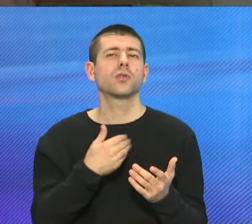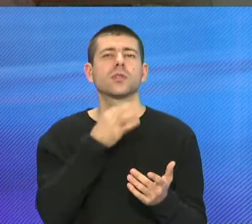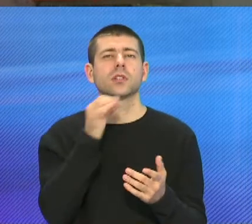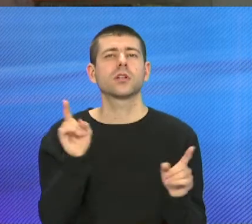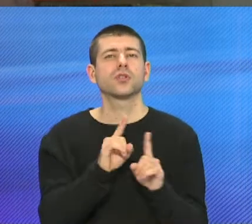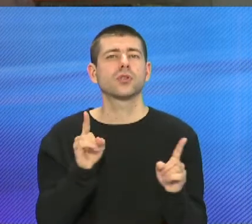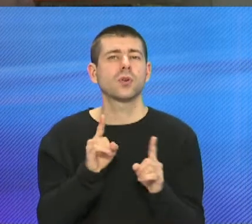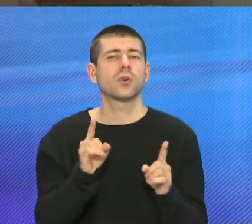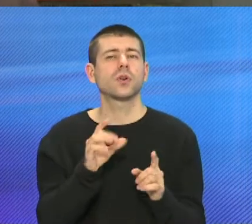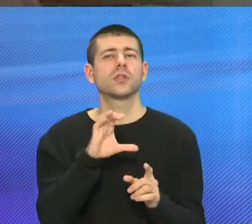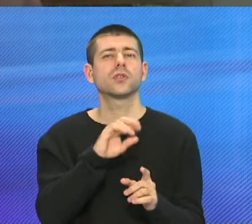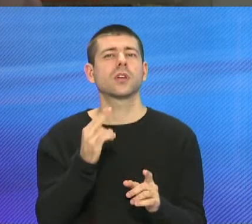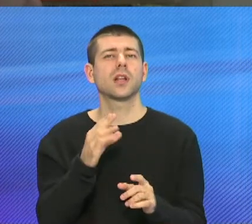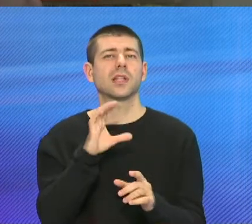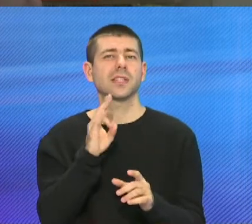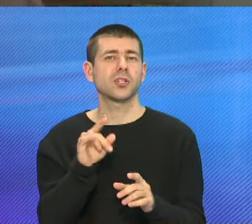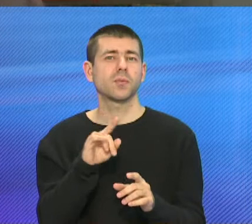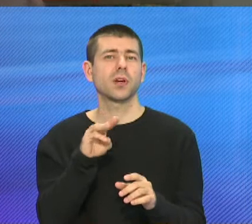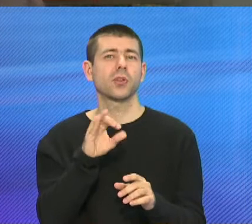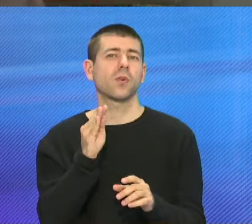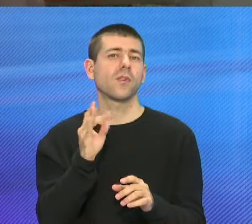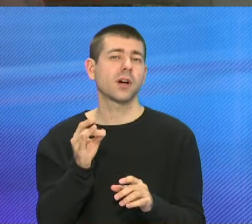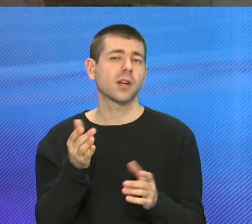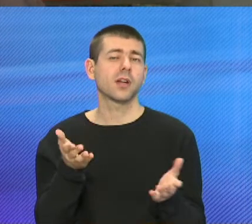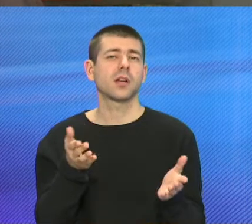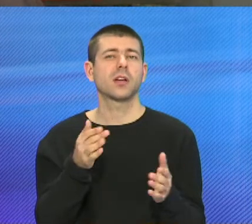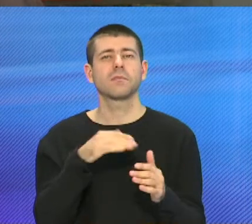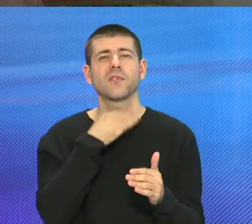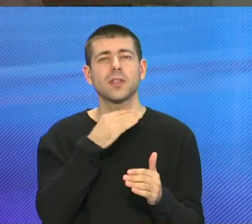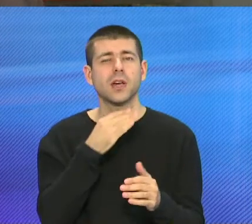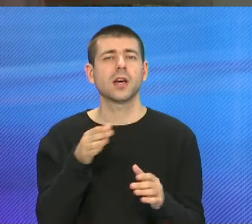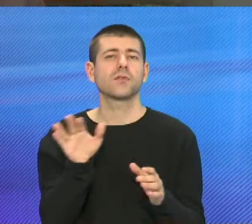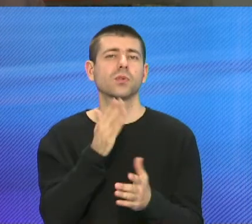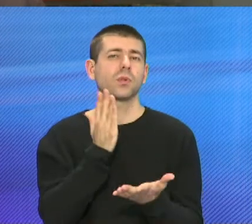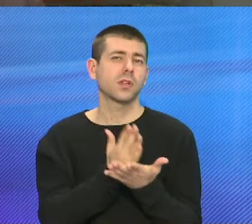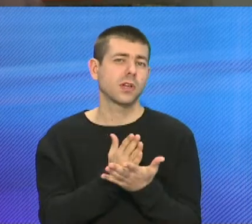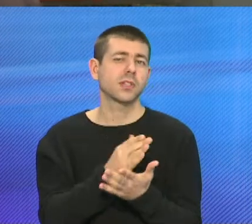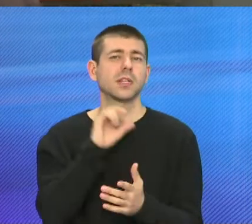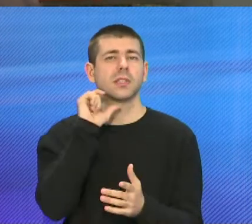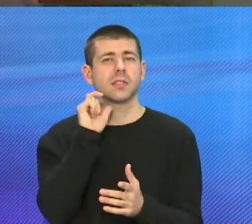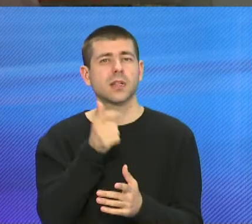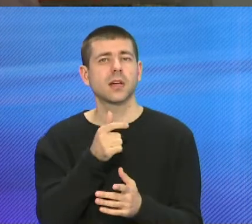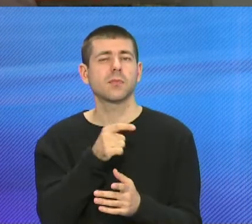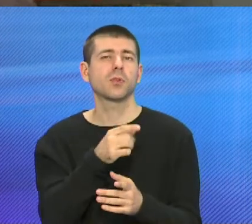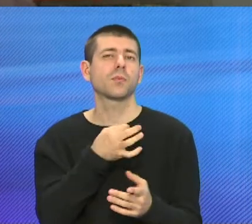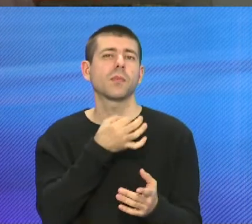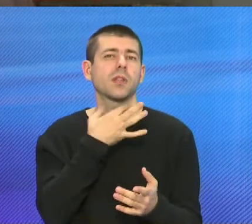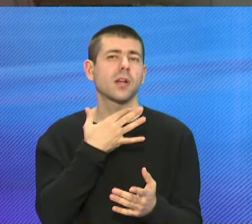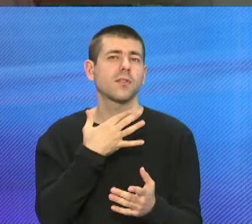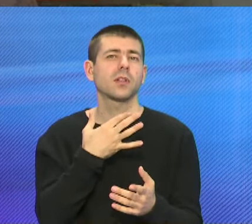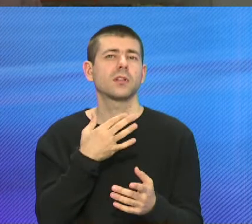что социально значимые товары находятся в достатке, в ассортименте. Сахар очень мне понравилось, даже